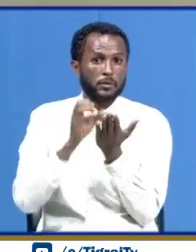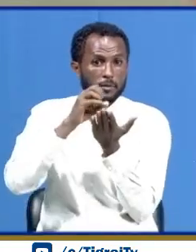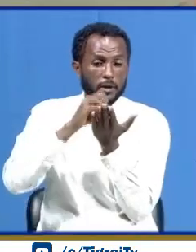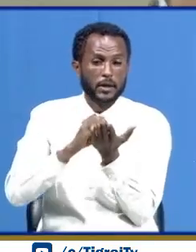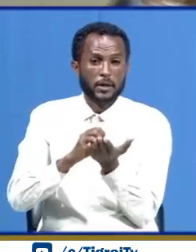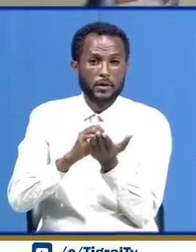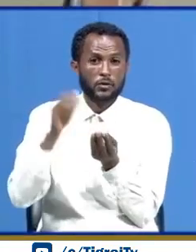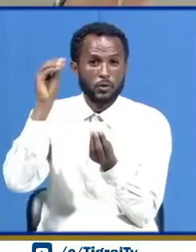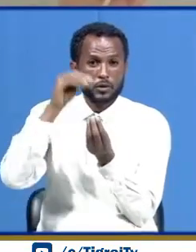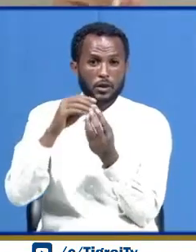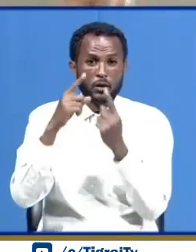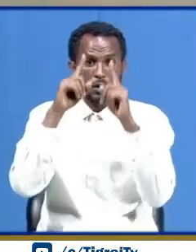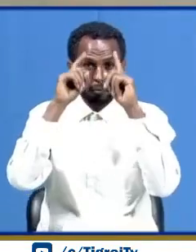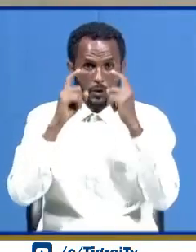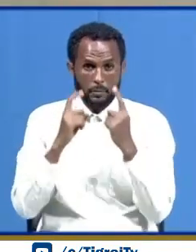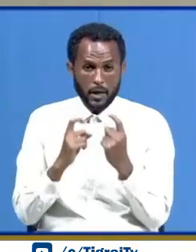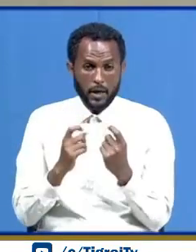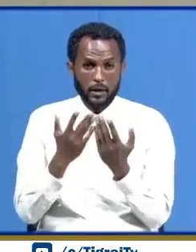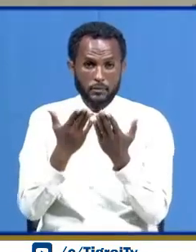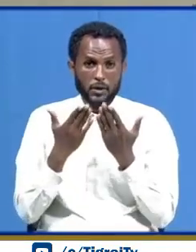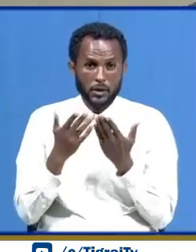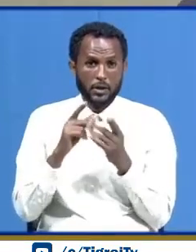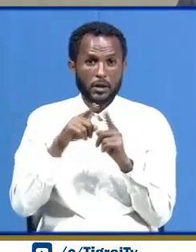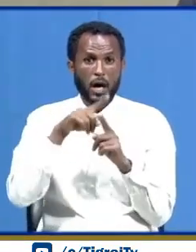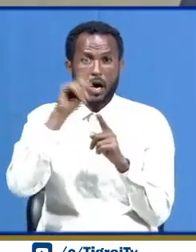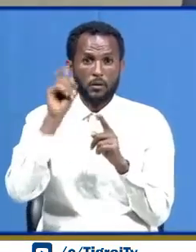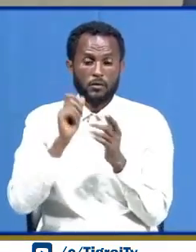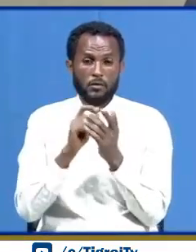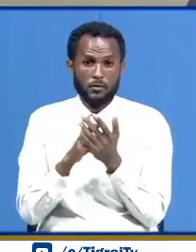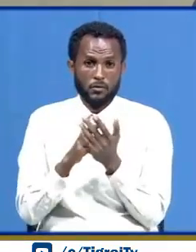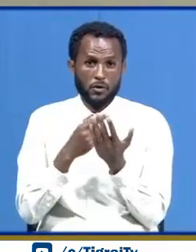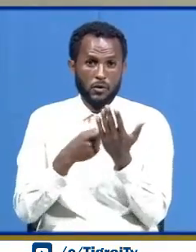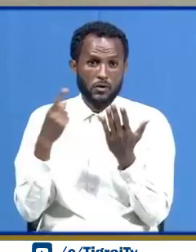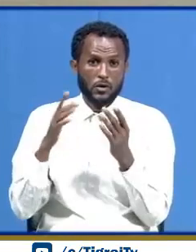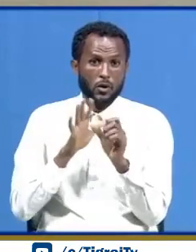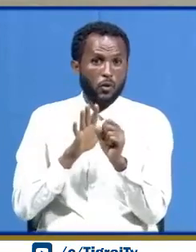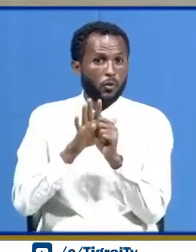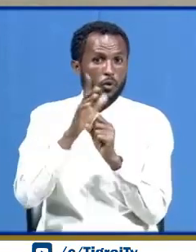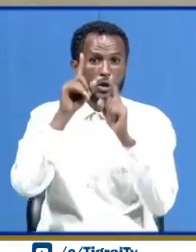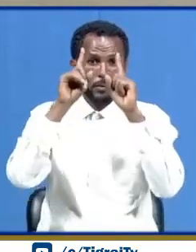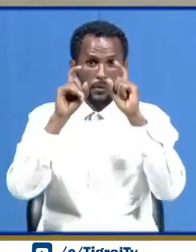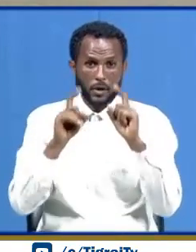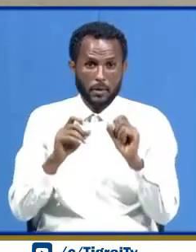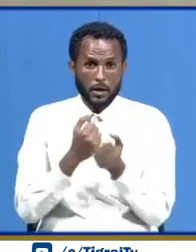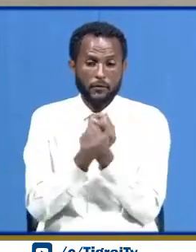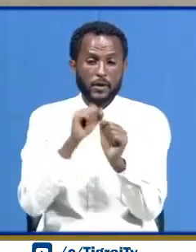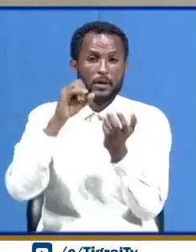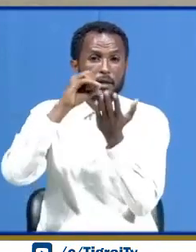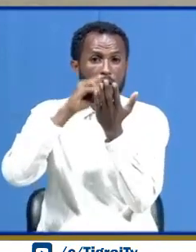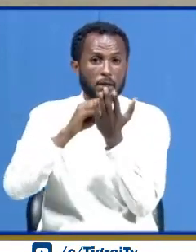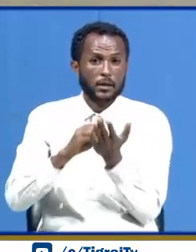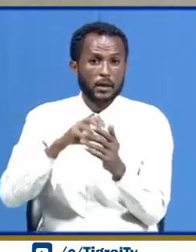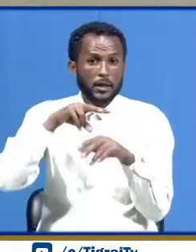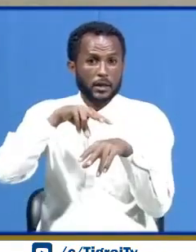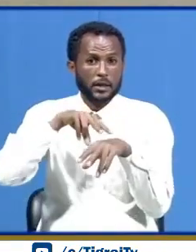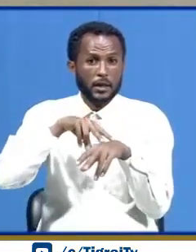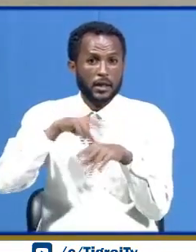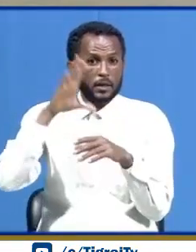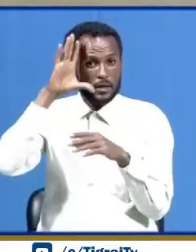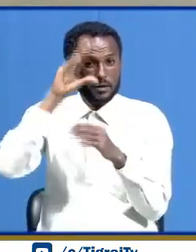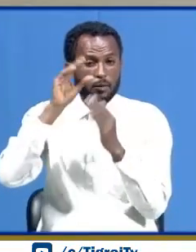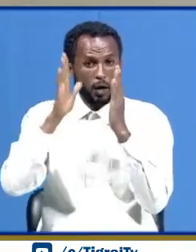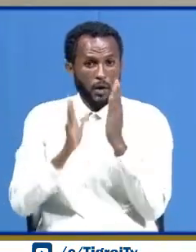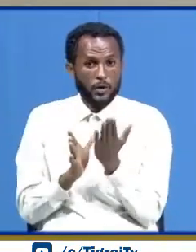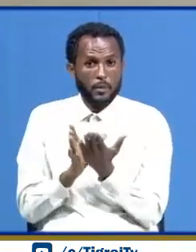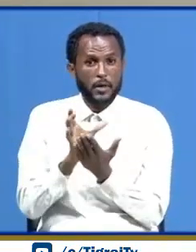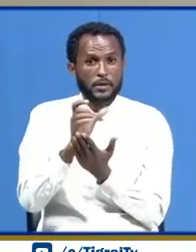ብምርጋጽ ተወሳኺ ምርመራ ከም ዘድሊ ጠቂሙ ነይሩ። ነዚ ድማ እኹል ምርመራ ተኻይዱ ፍትሒ ንክረጋገጽ ትካላት ተጣቕቲ ሰብኣዊ መሰልን